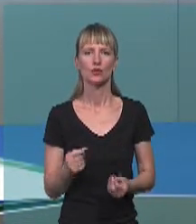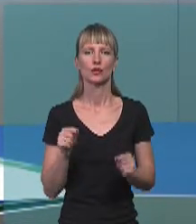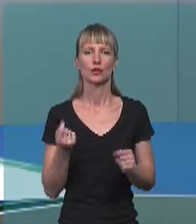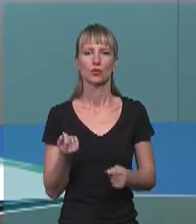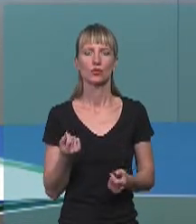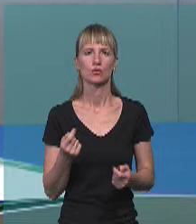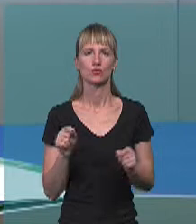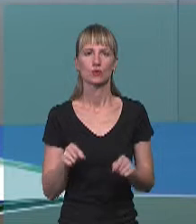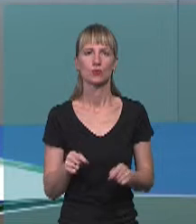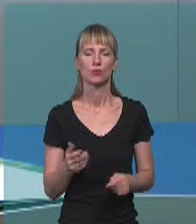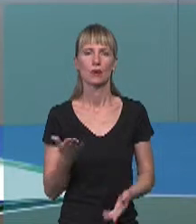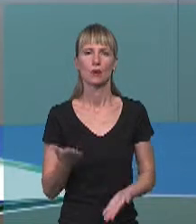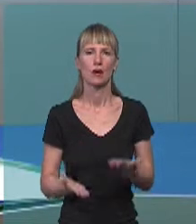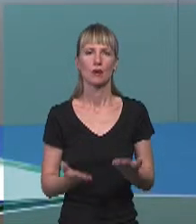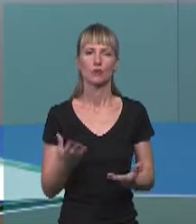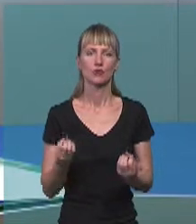тут, мабуть, ще